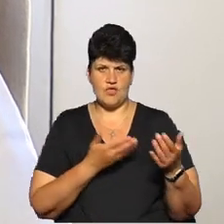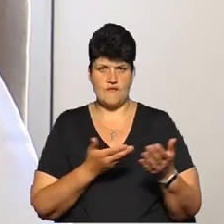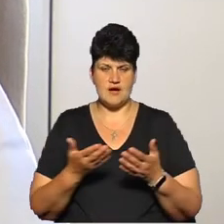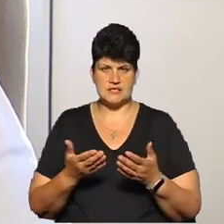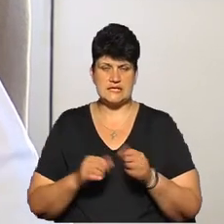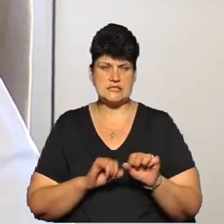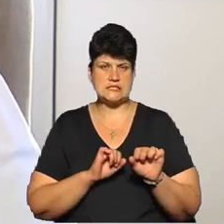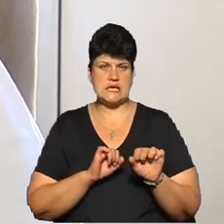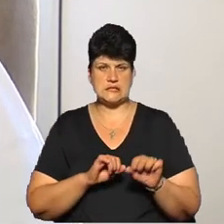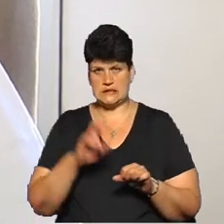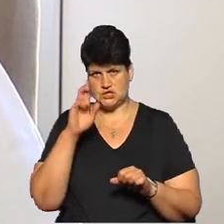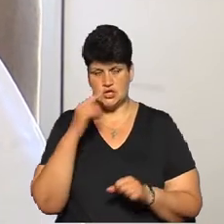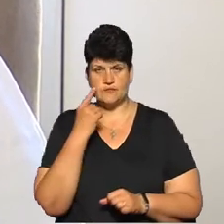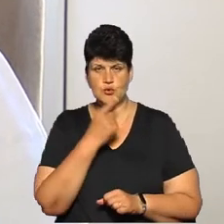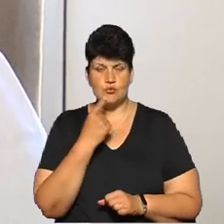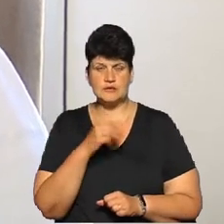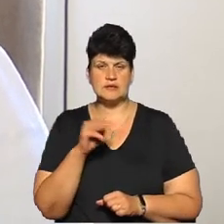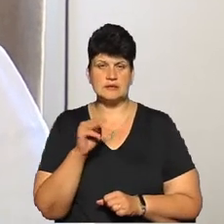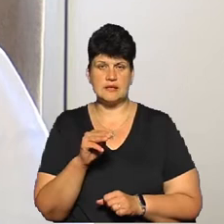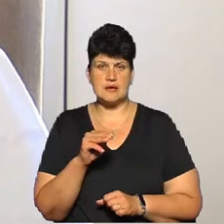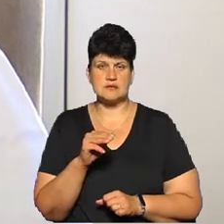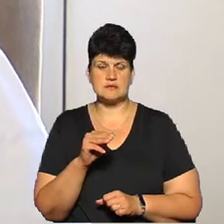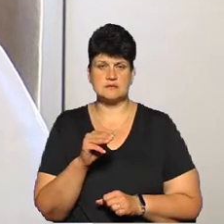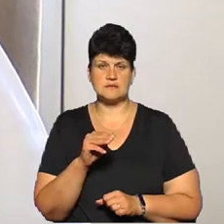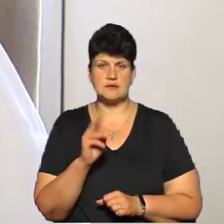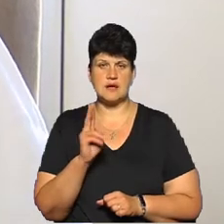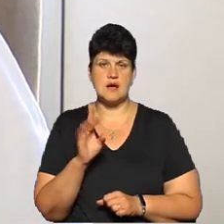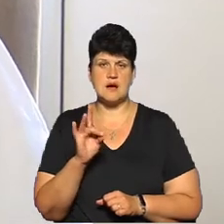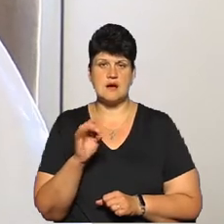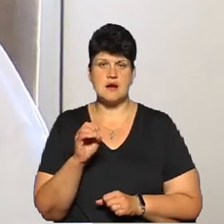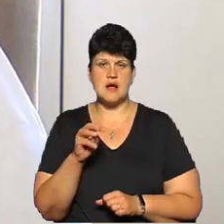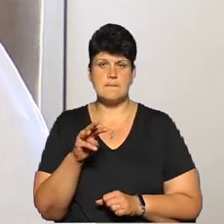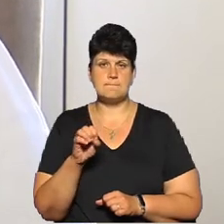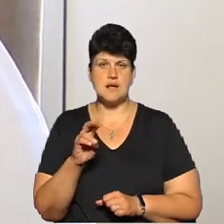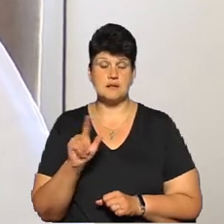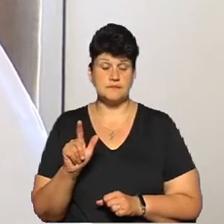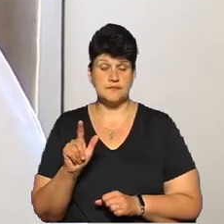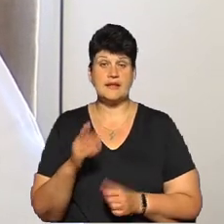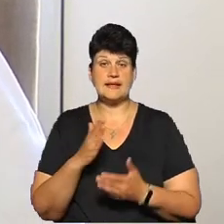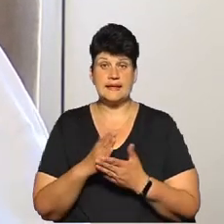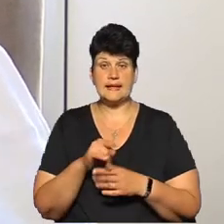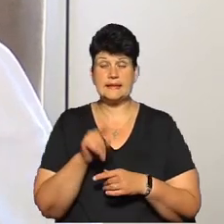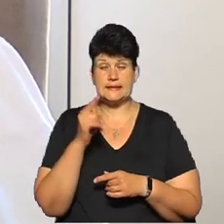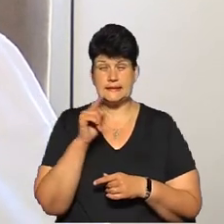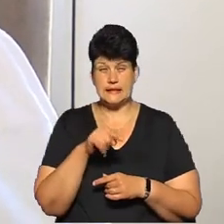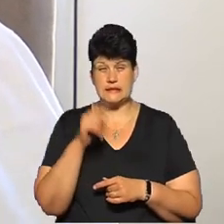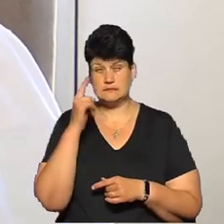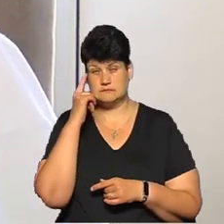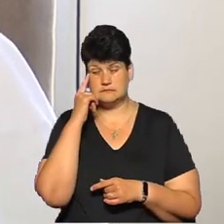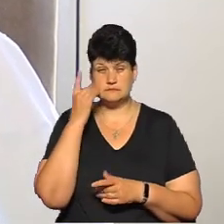захисту державної мови Тарасом Кременем. І є така ідея, щоб